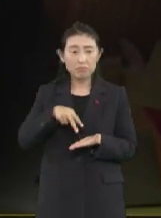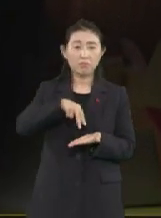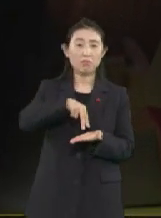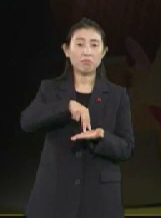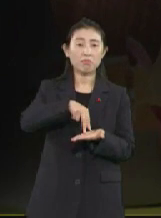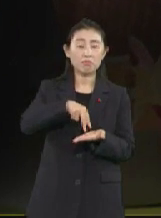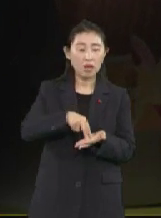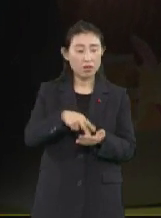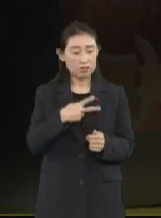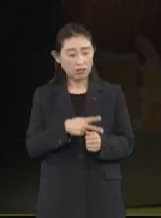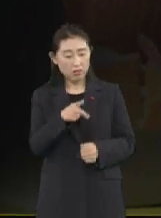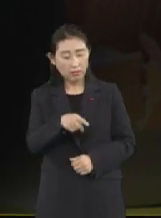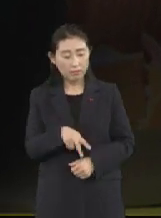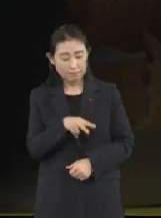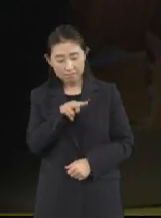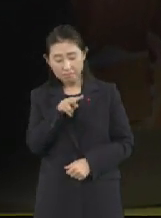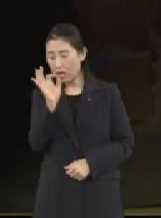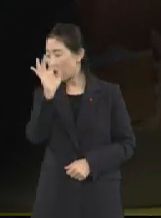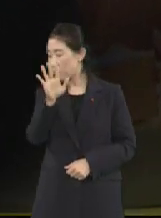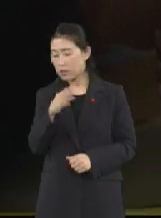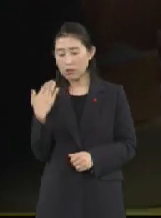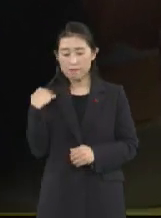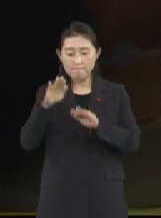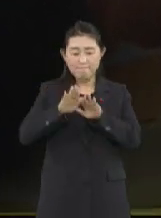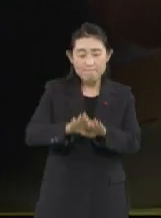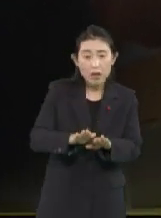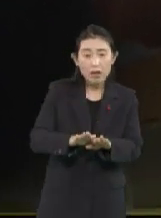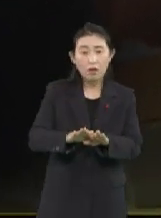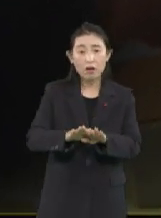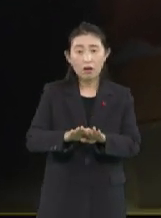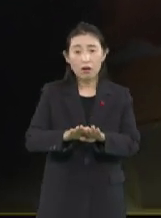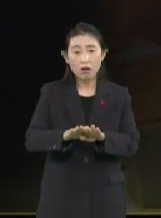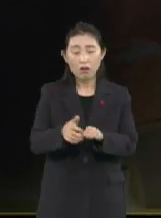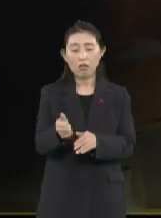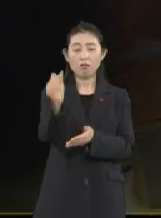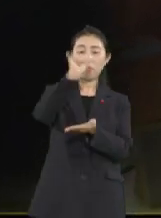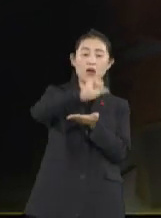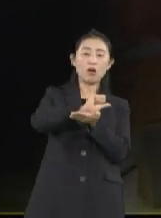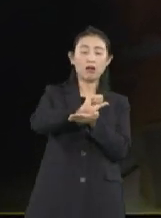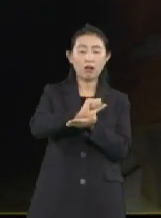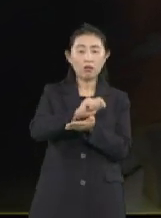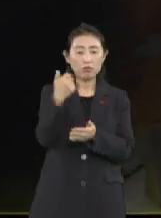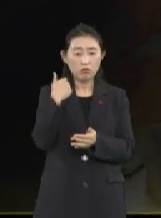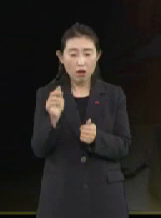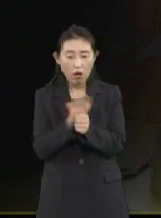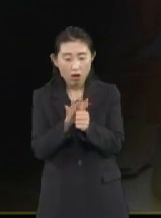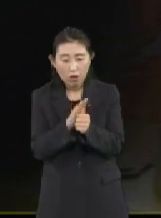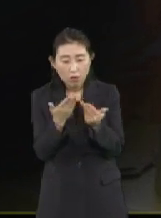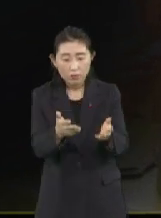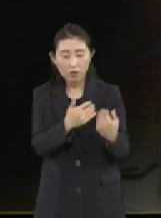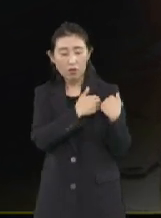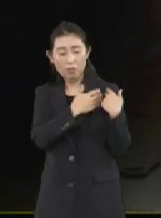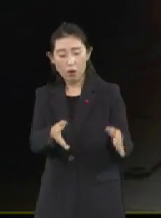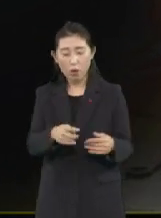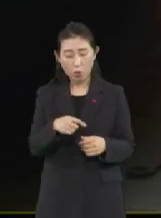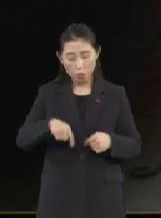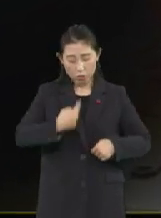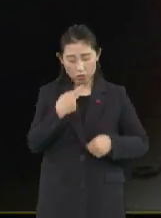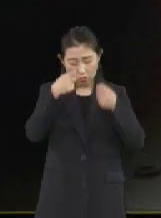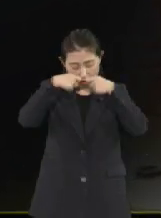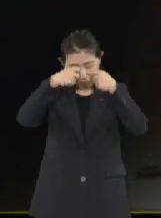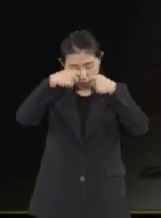하자 교사가 아이를 쳐다보지 않은 채 어깨를 누르고 아이가 뒤로 넘어졌지만 아무도 달래주지 않고 혼자 우는